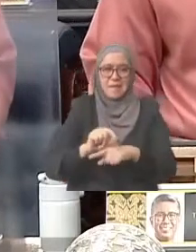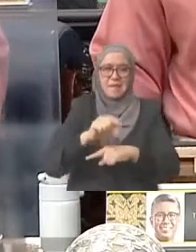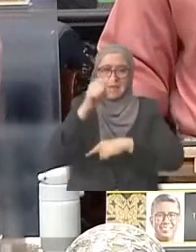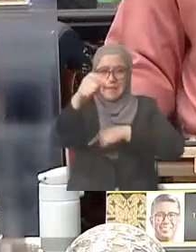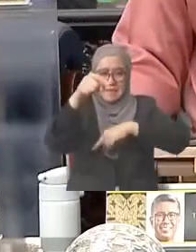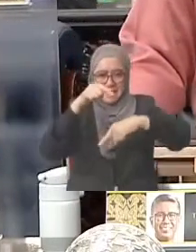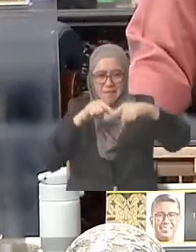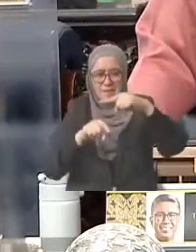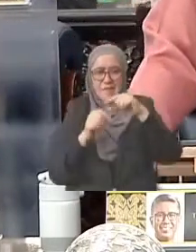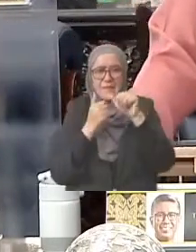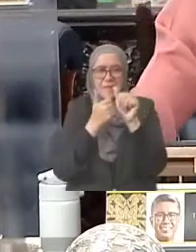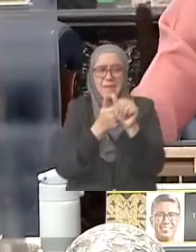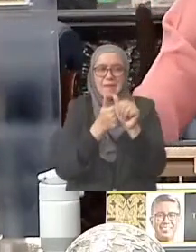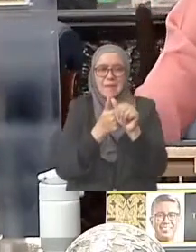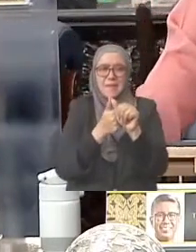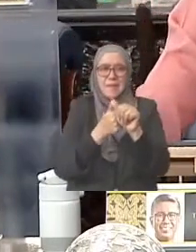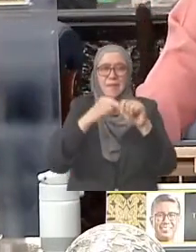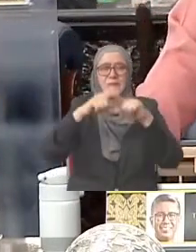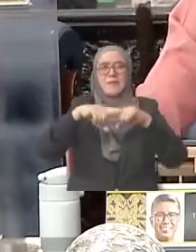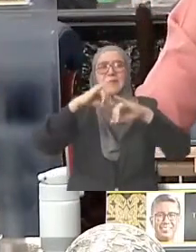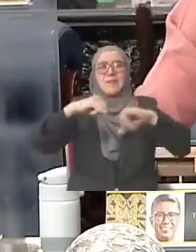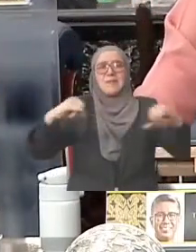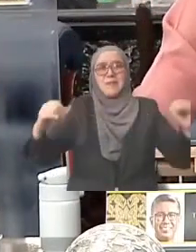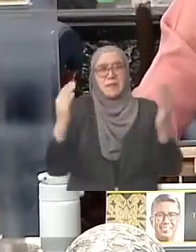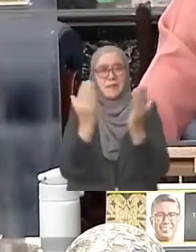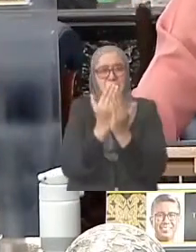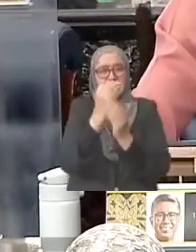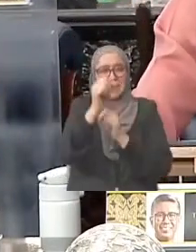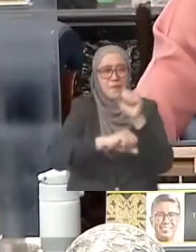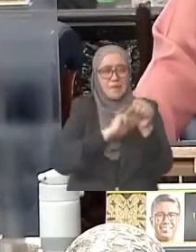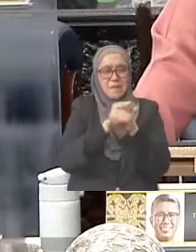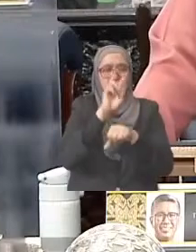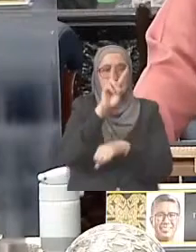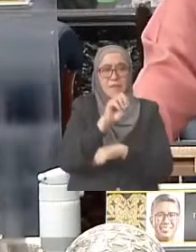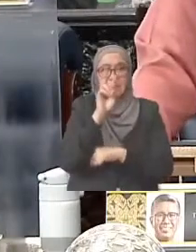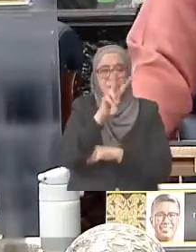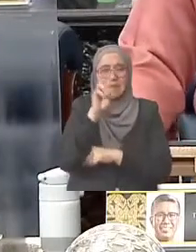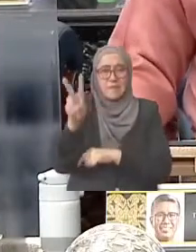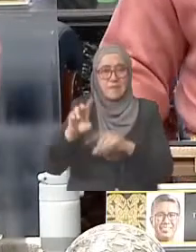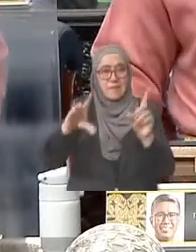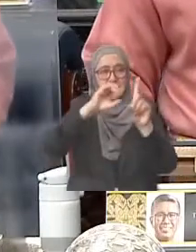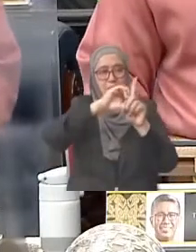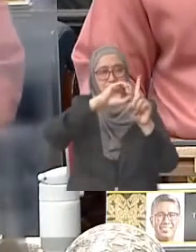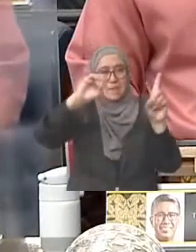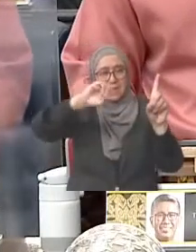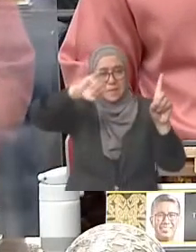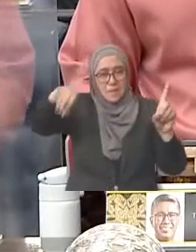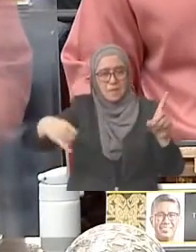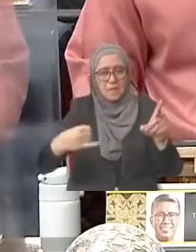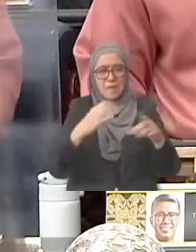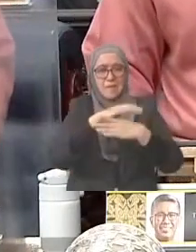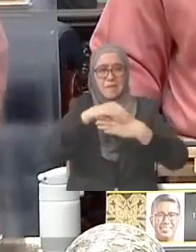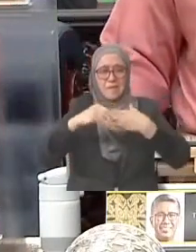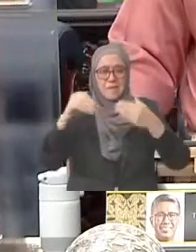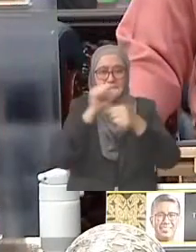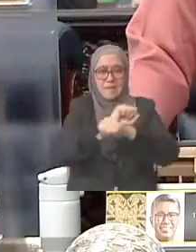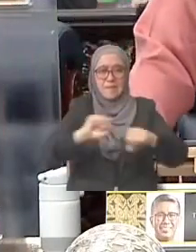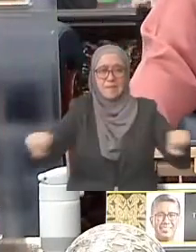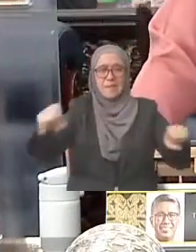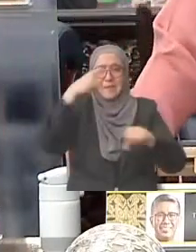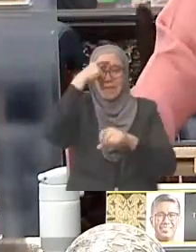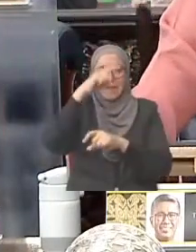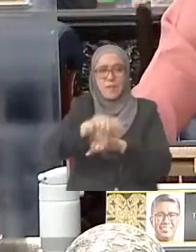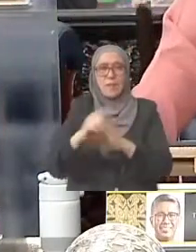yang seragam bagi Tahun 2022 sebanyak 120000000 lengket disediakan untuk manfaat 1800 buah sekolah